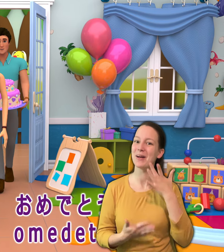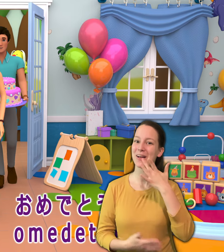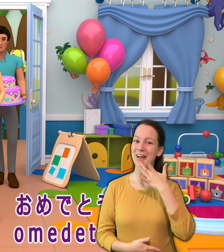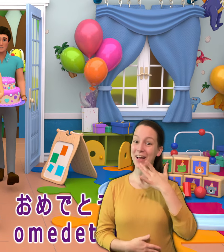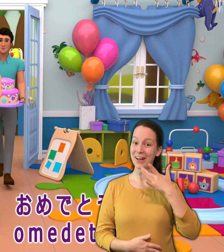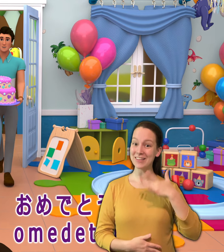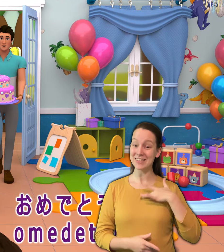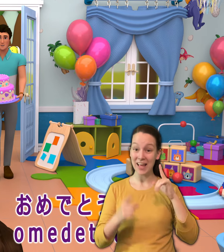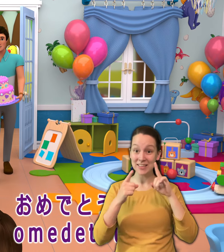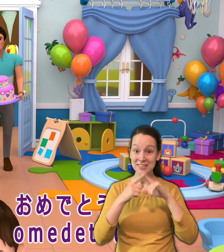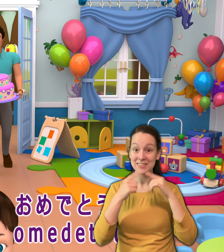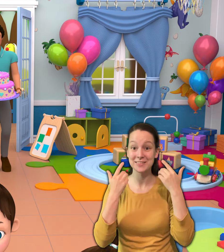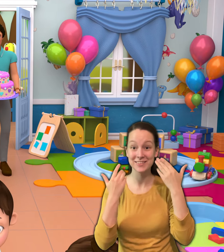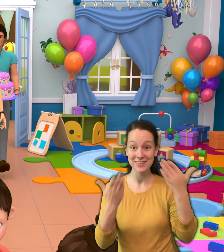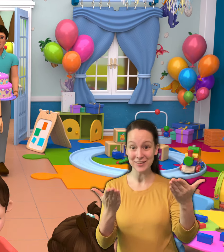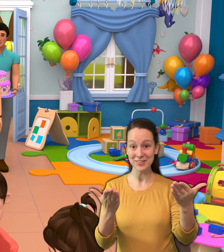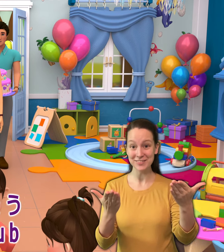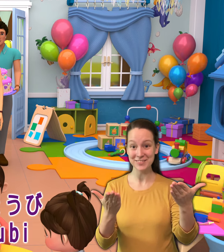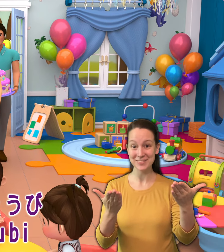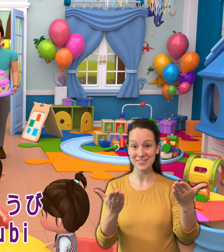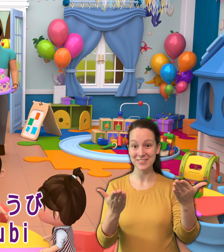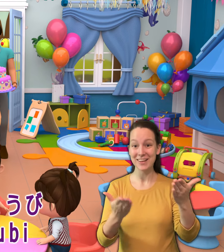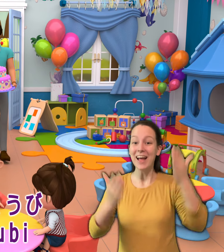誕生日おめでとう